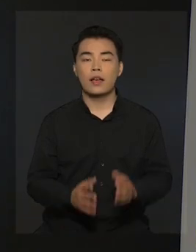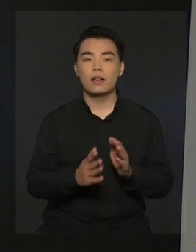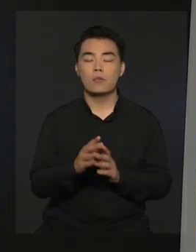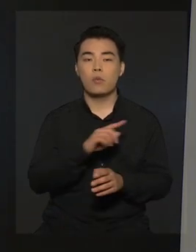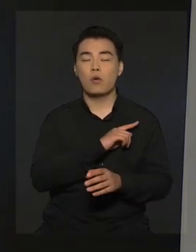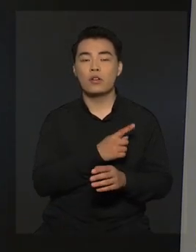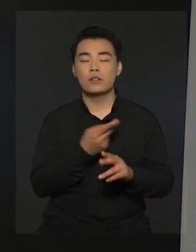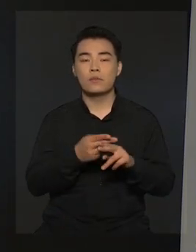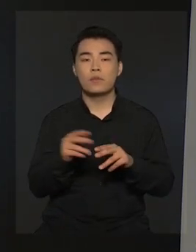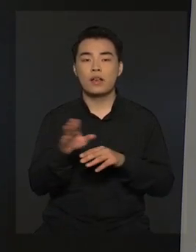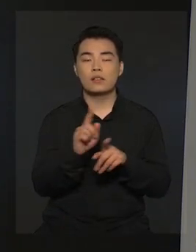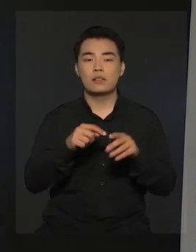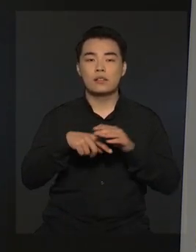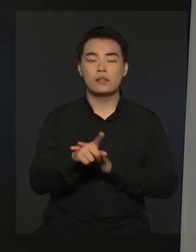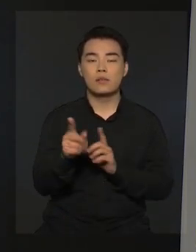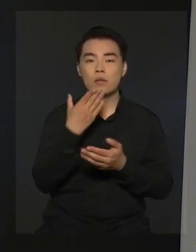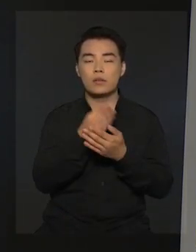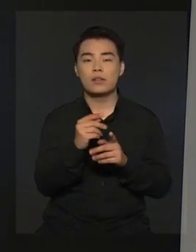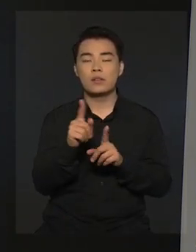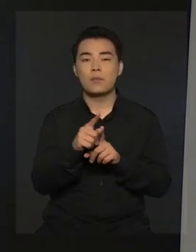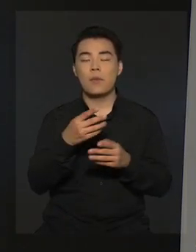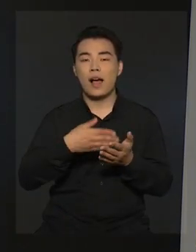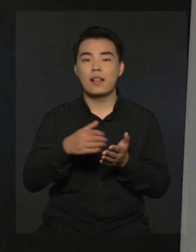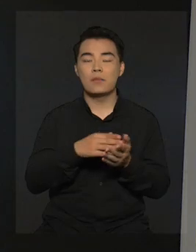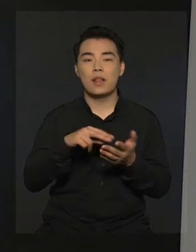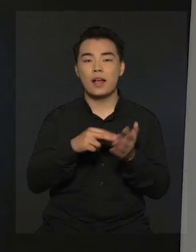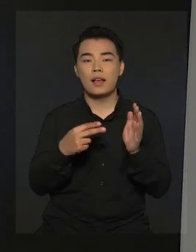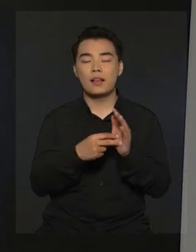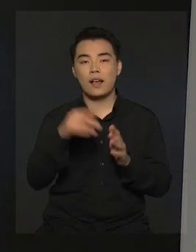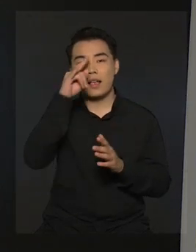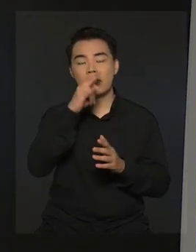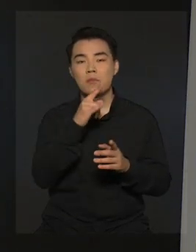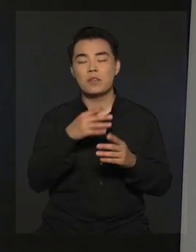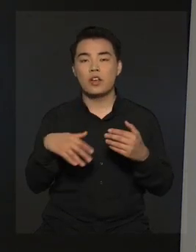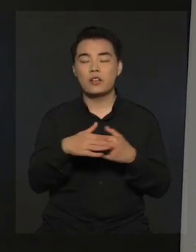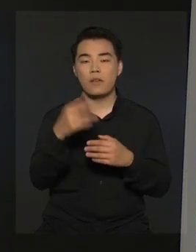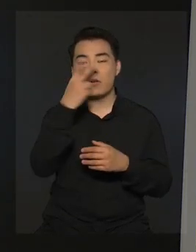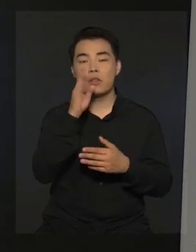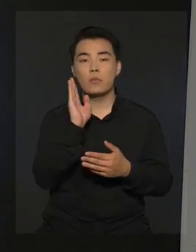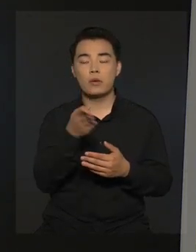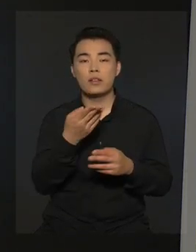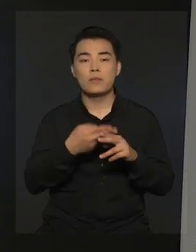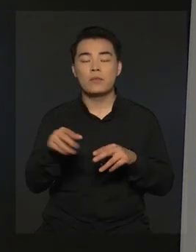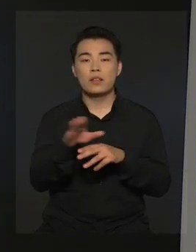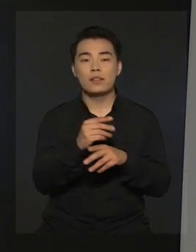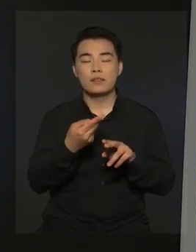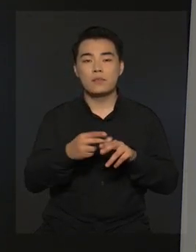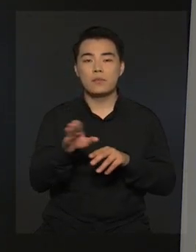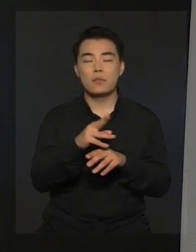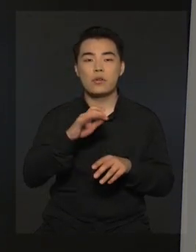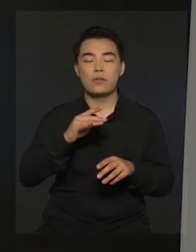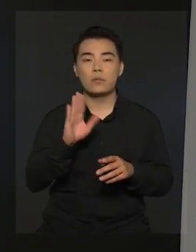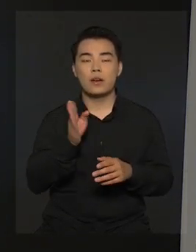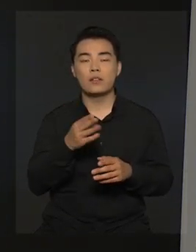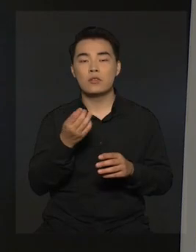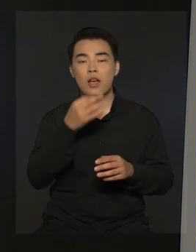Нарастить мощности по рафинированию подсолнечного масла планируют в Казахстане ближайшие 2 года. Об этом сообщают в профильной ассоциации. Между